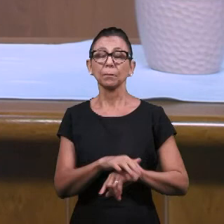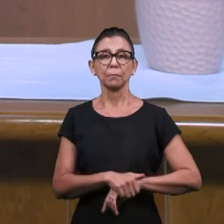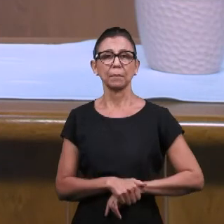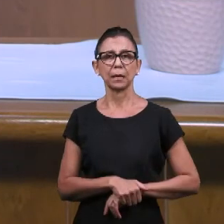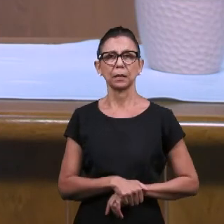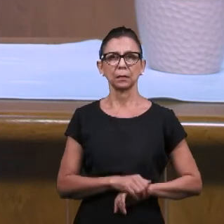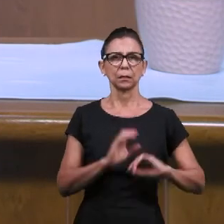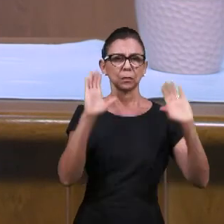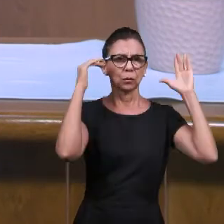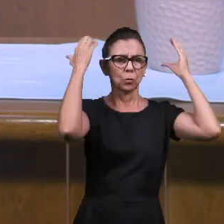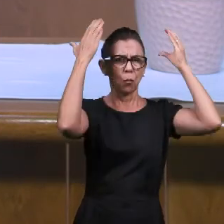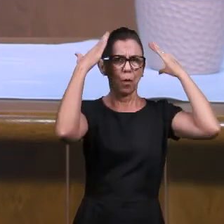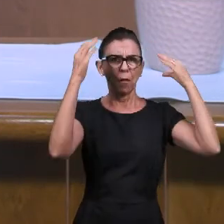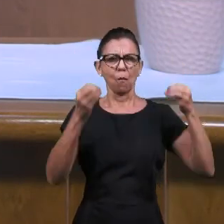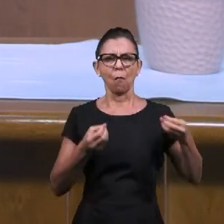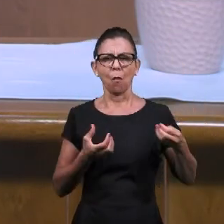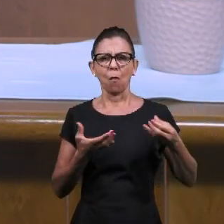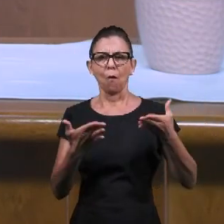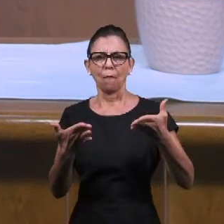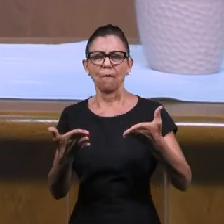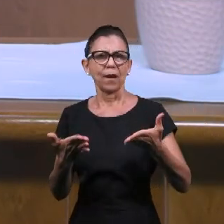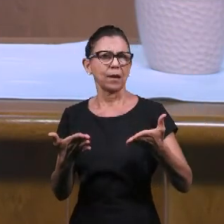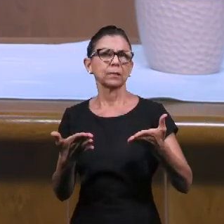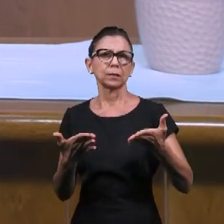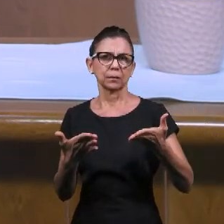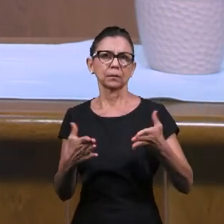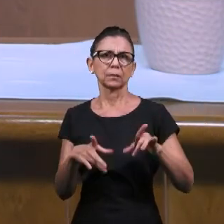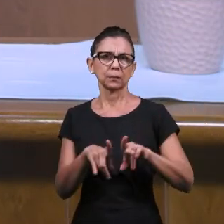было предложено ему